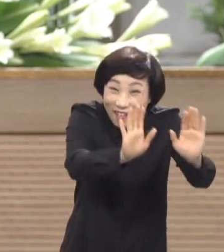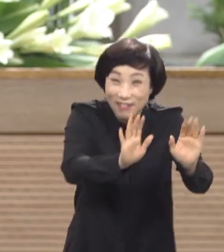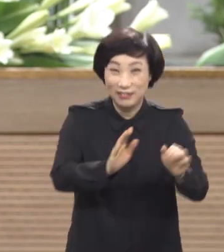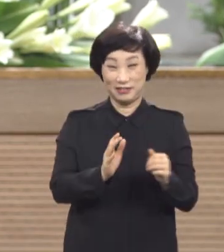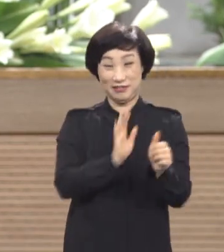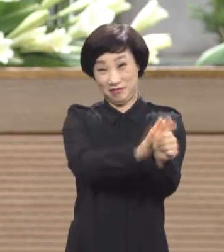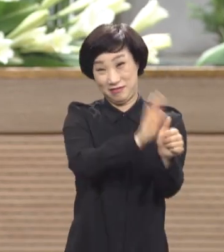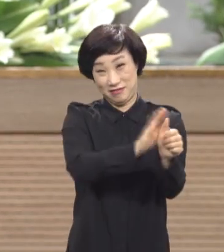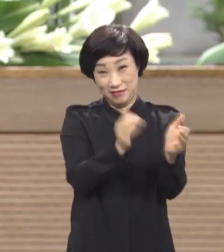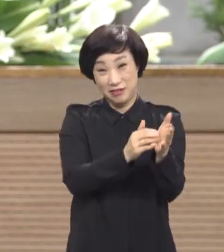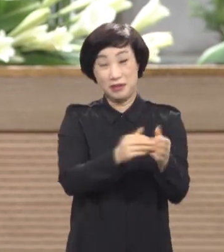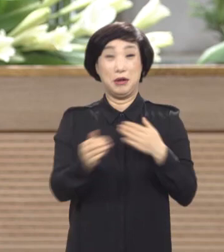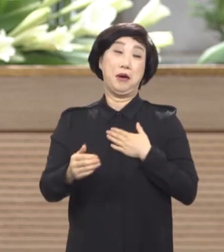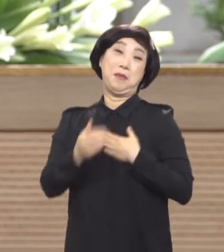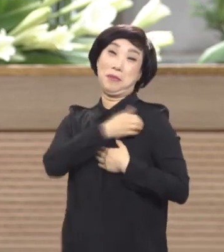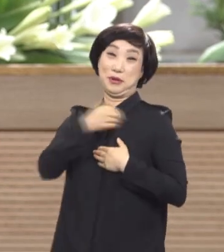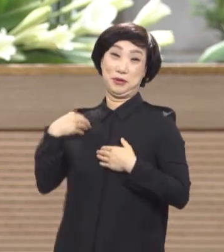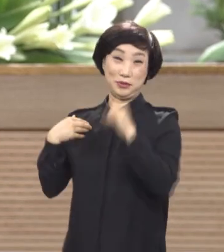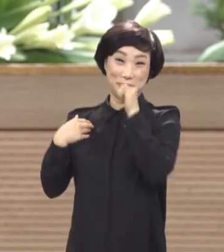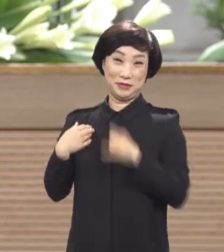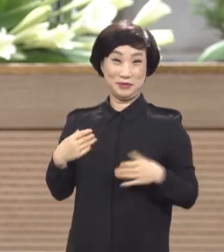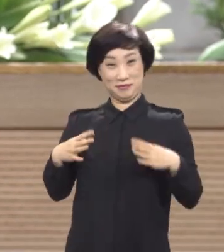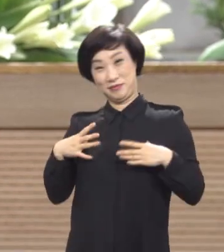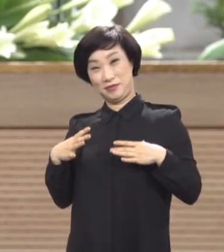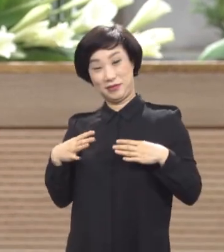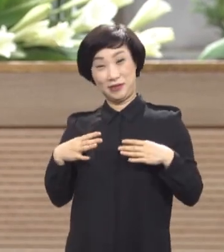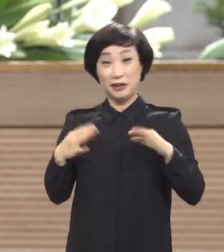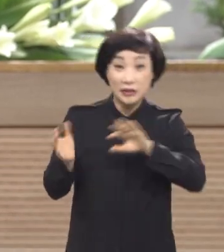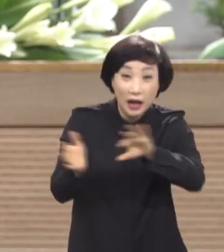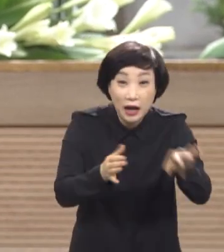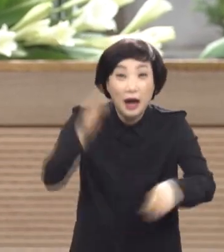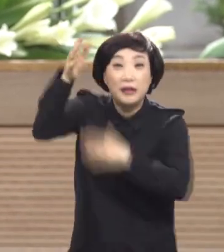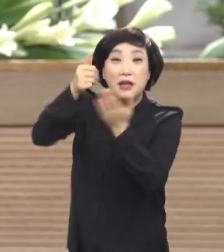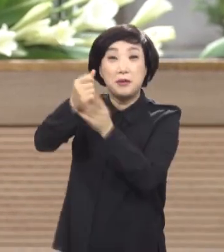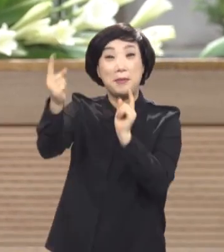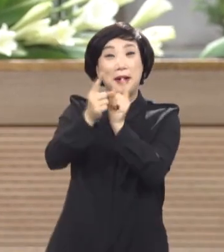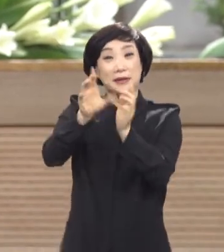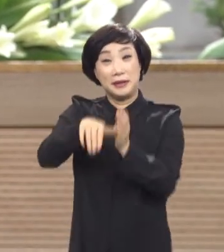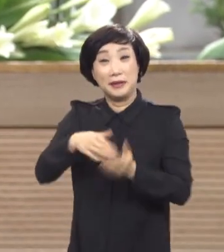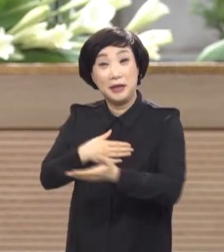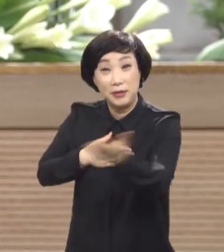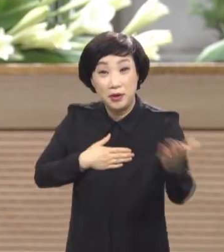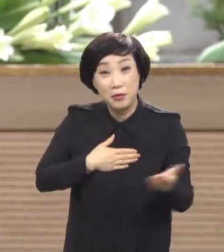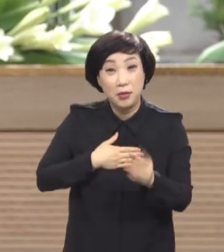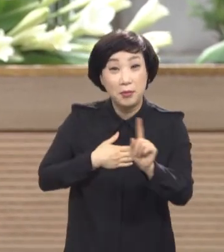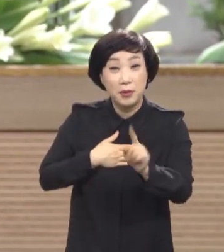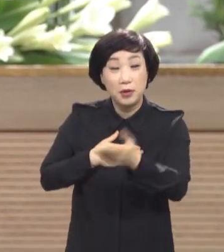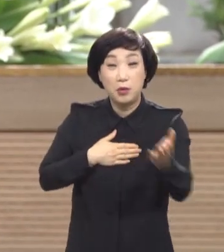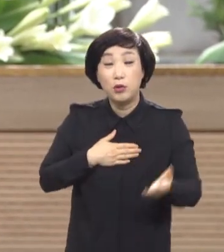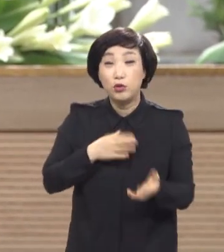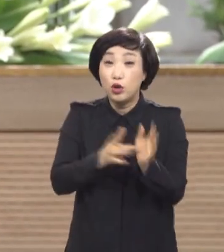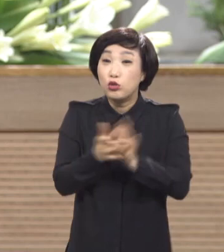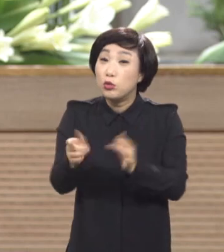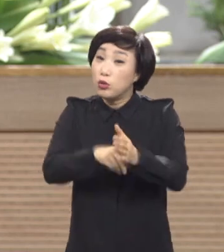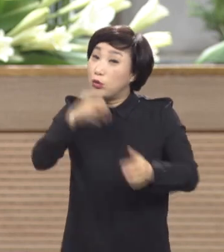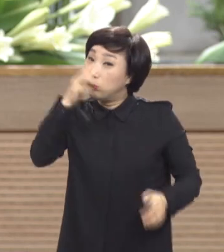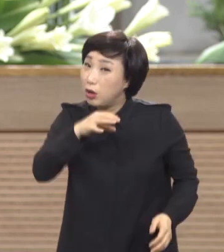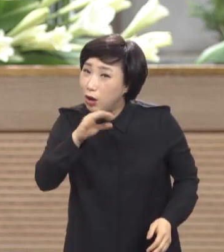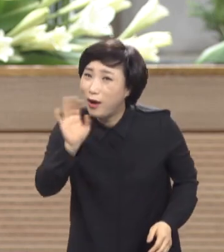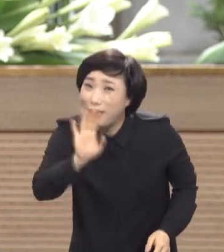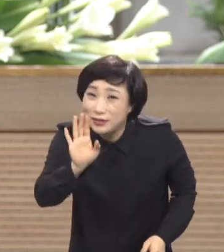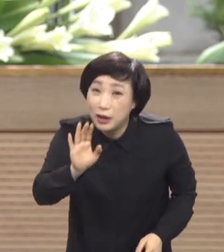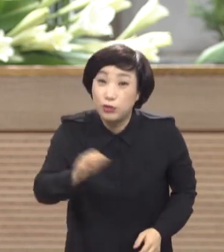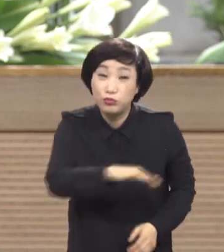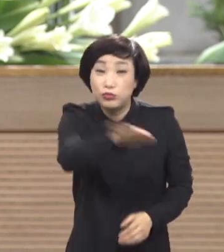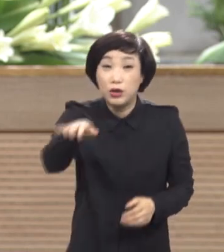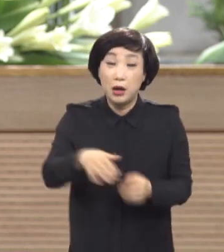여러분들이요 정말로 우리가 하나님 앞에 섰을 때 괜히 예수 믿나 아니 우리가